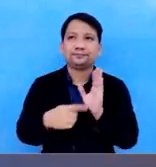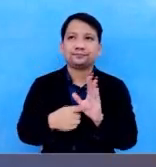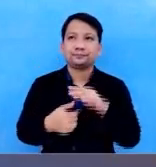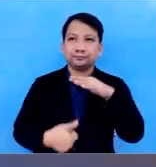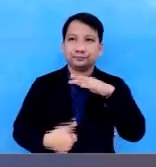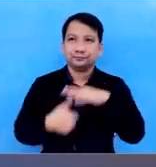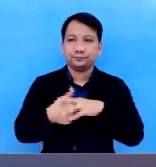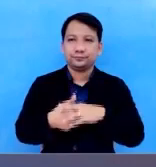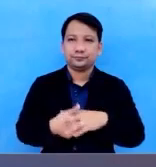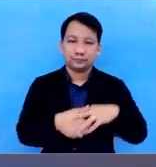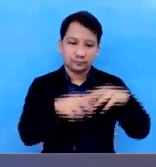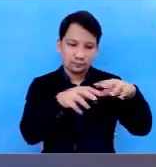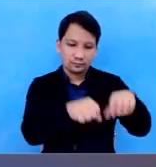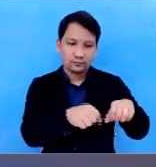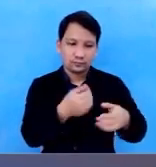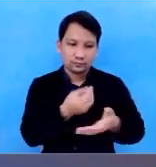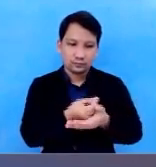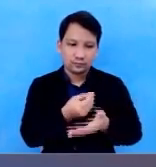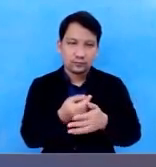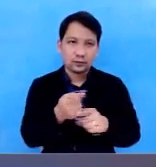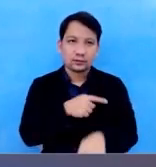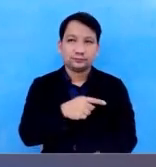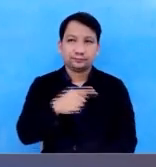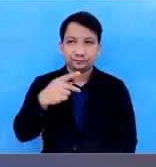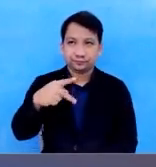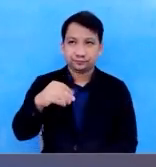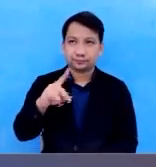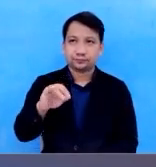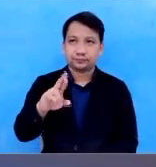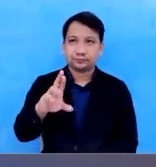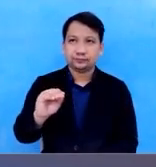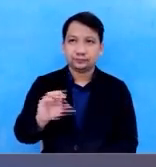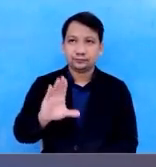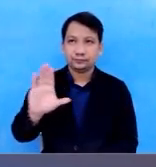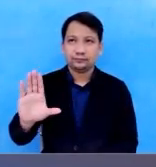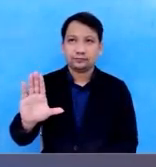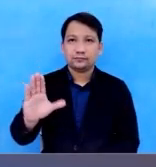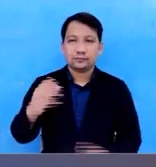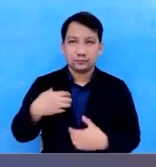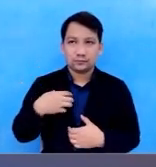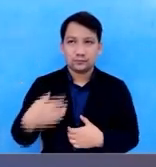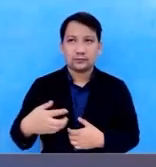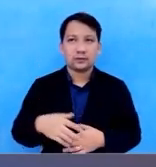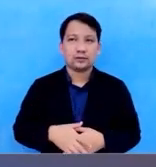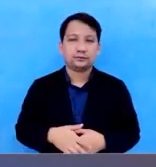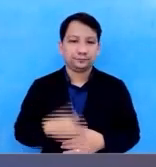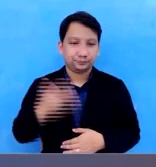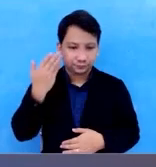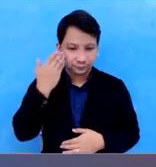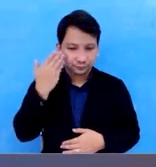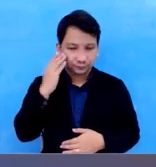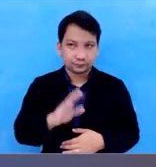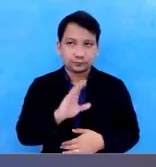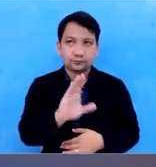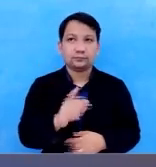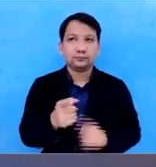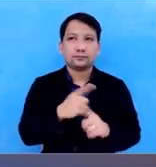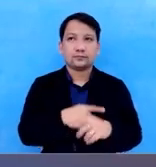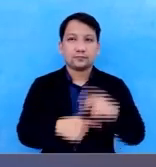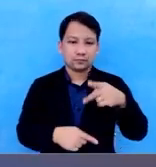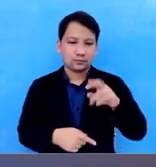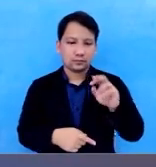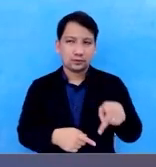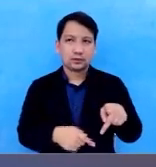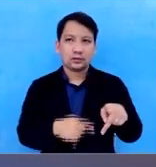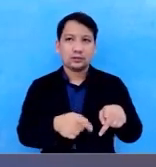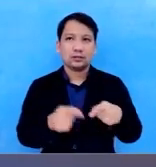At nang tanggapin ang marked money mula kay Pedro, dito na nilapitan ng mga pulis ang suspect. Nagpapanggap po kayo na taga PNP Anti-Cybercrime Group.